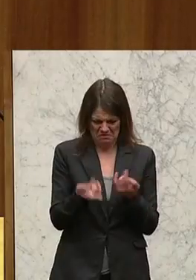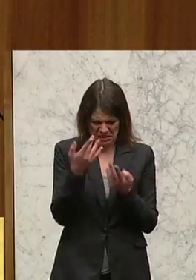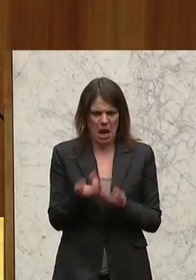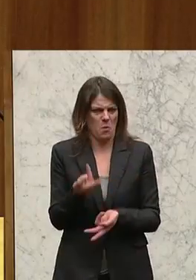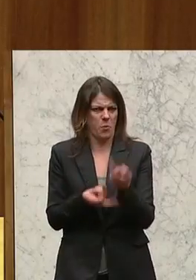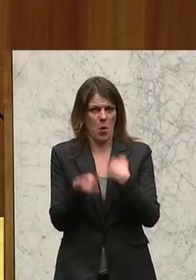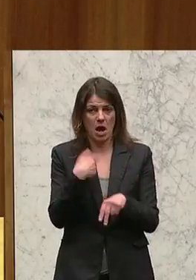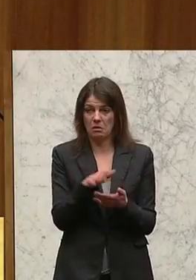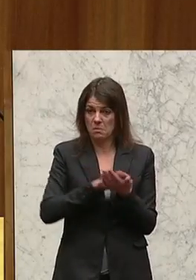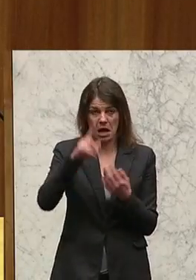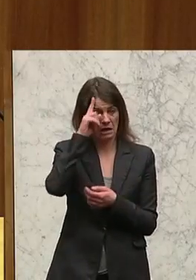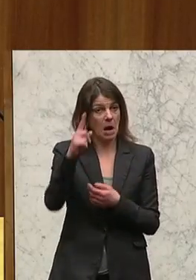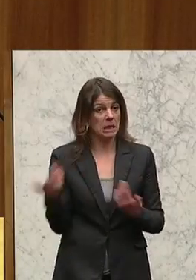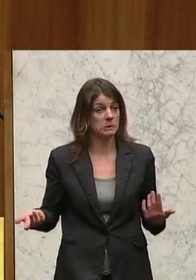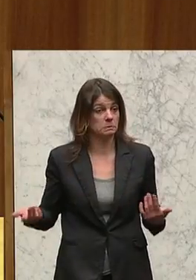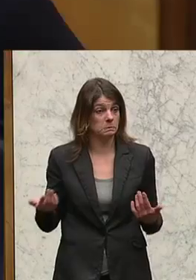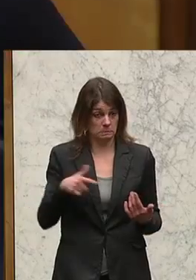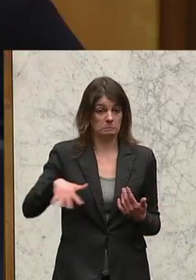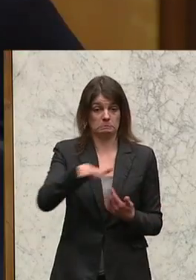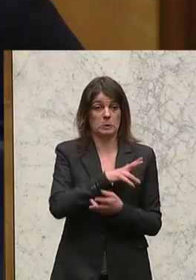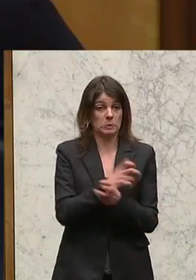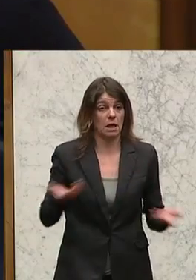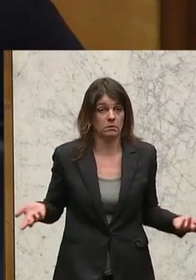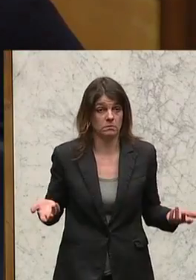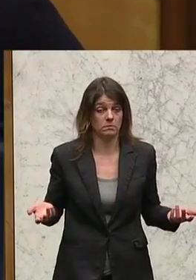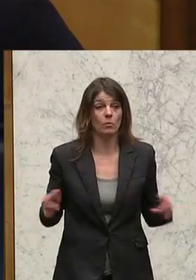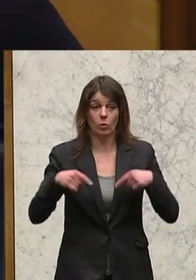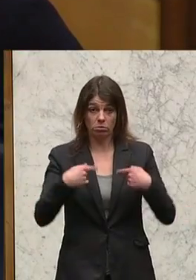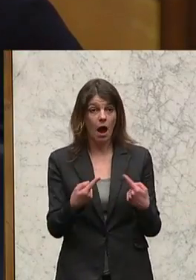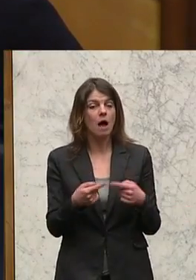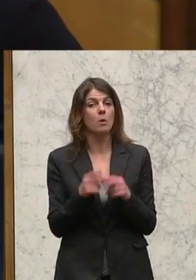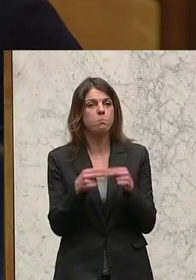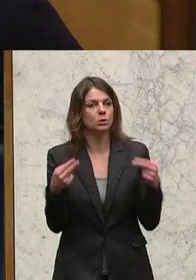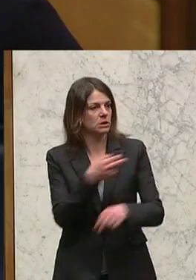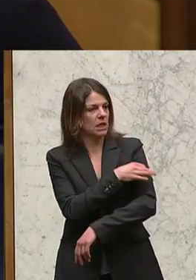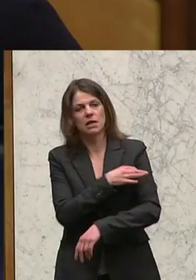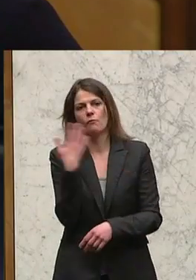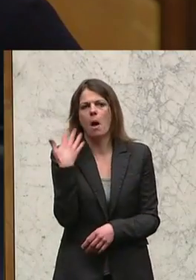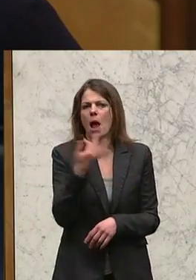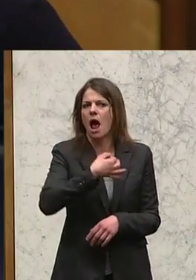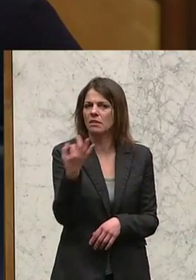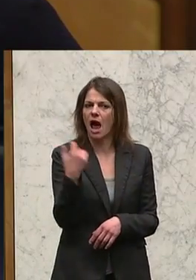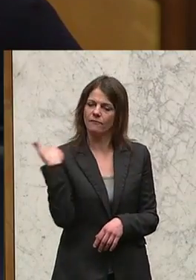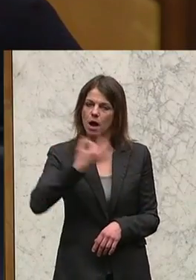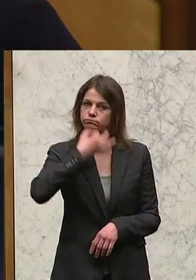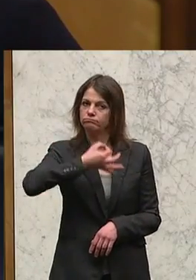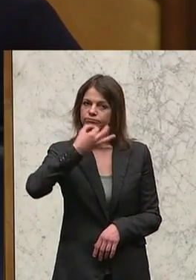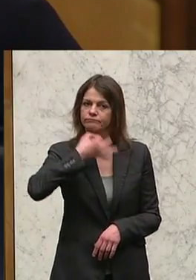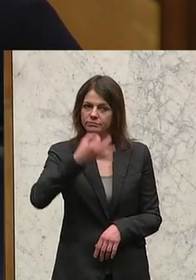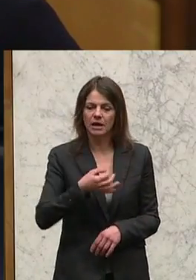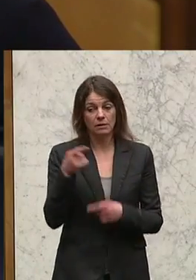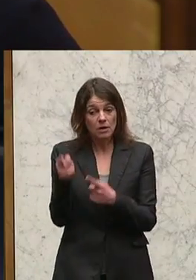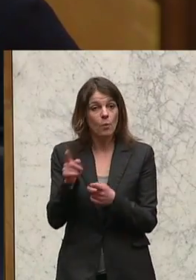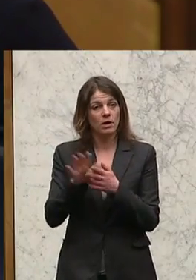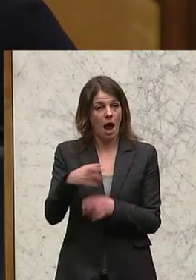Zahl gekommen sind, weiß kein Mensch in dieser Republik. Und als dann der Bundeskanzler vor wenigen Tagen eine Rede gehalten hat, ist